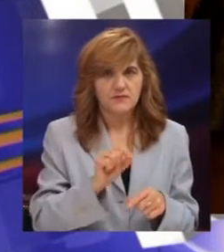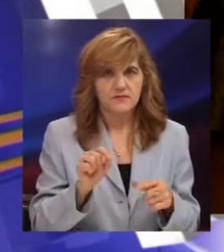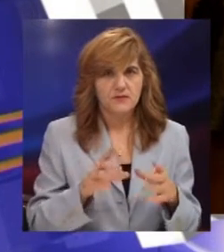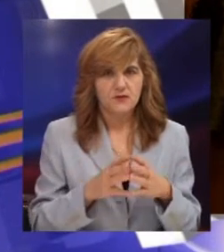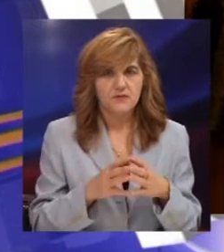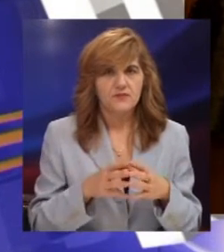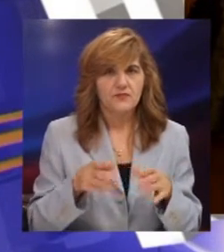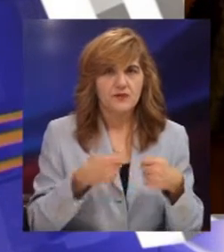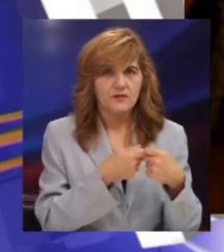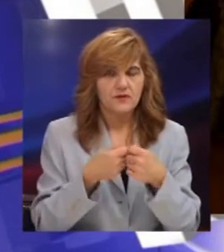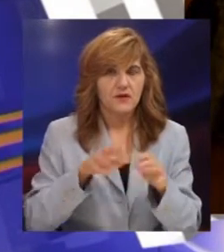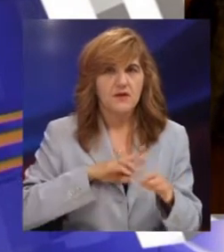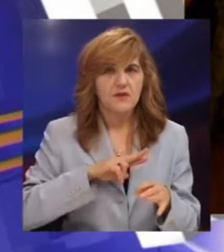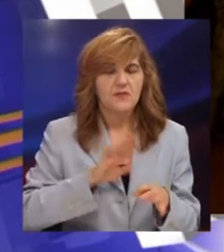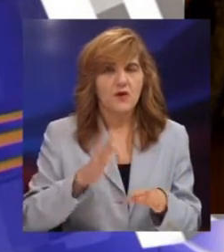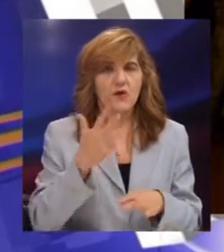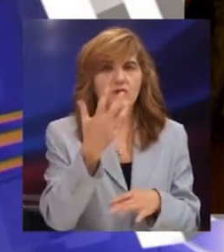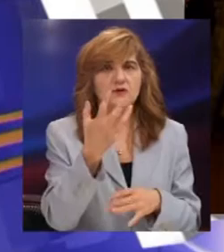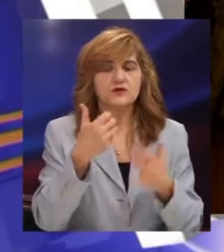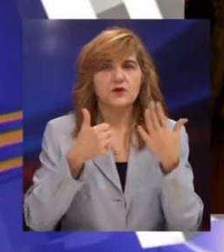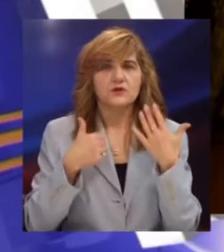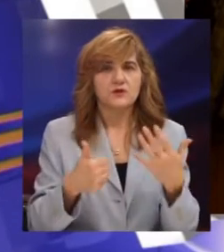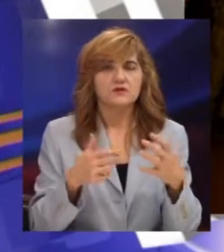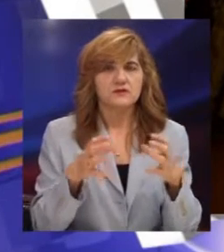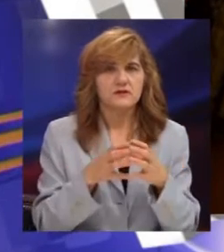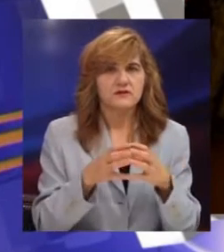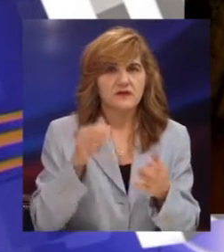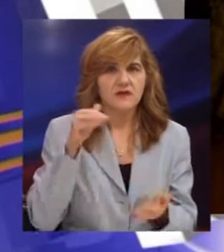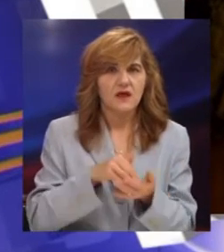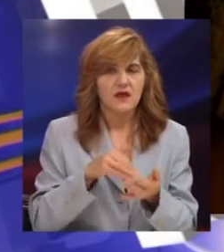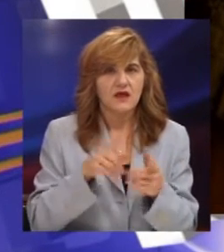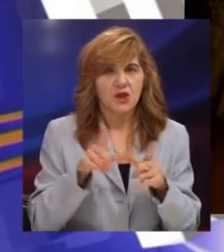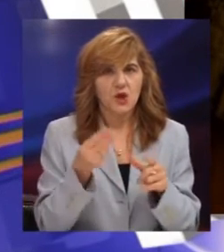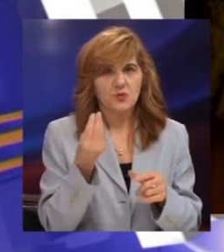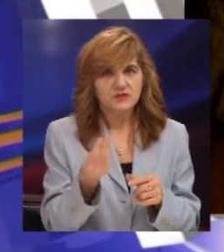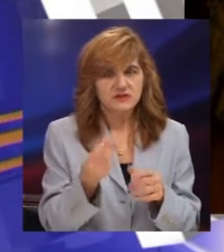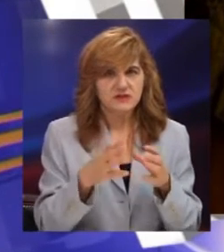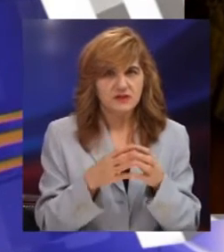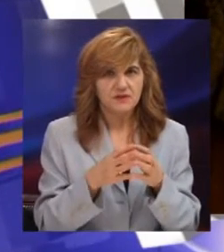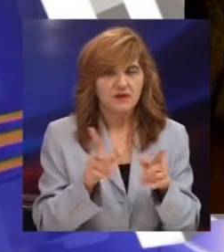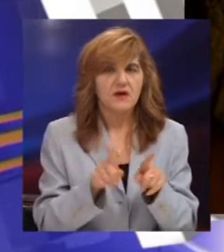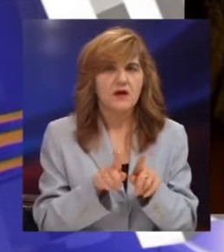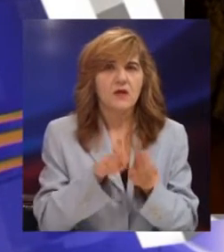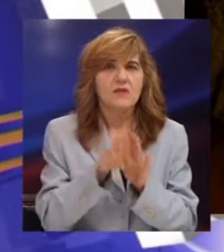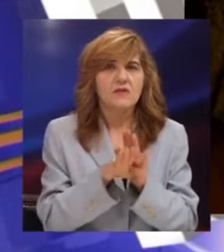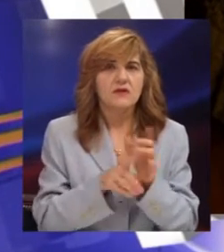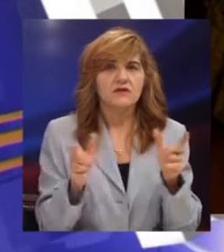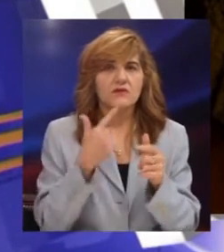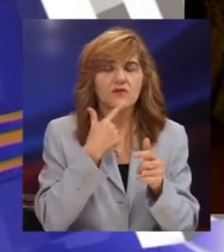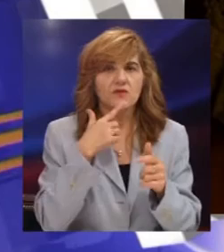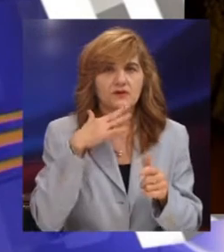nacionalnih manjina upisano oko 460.000 pripadnika nacionalnih manjina u Srbiji, a od toga je na